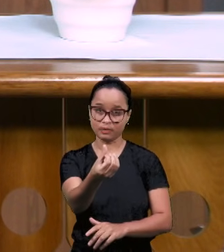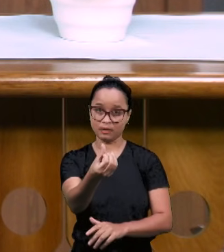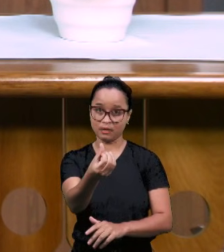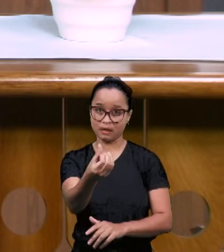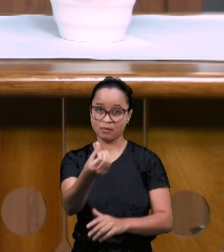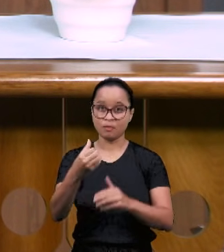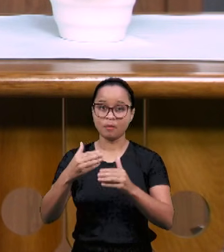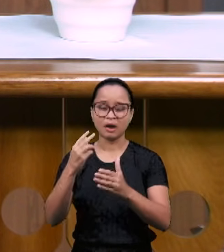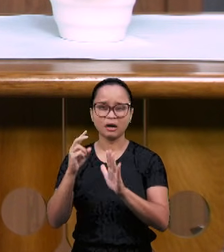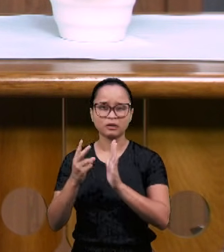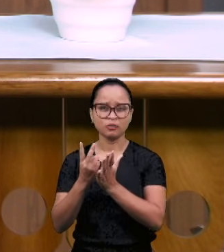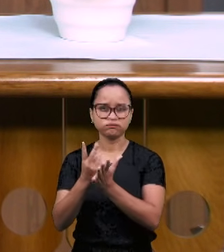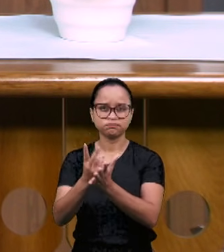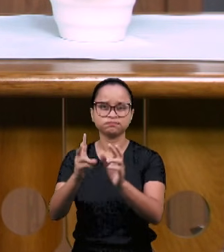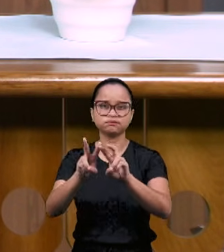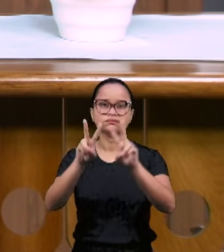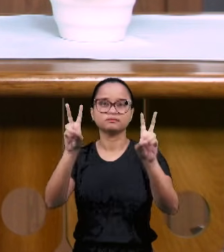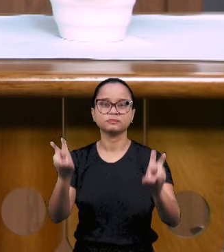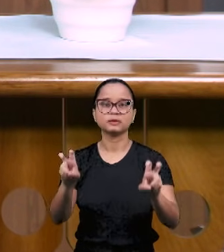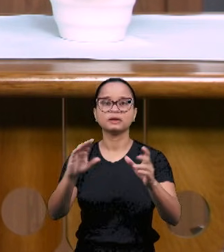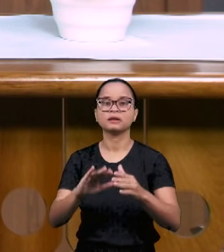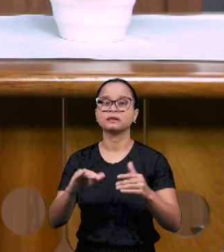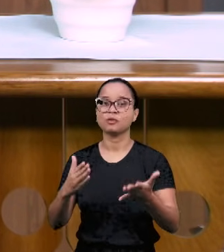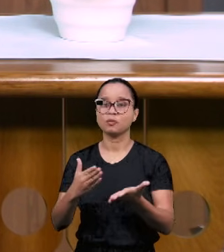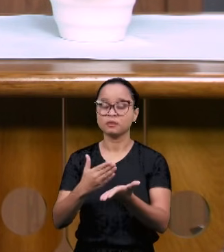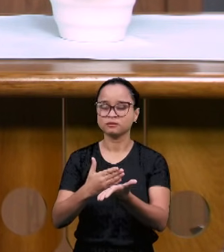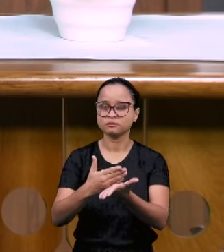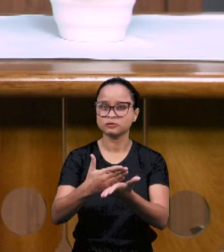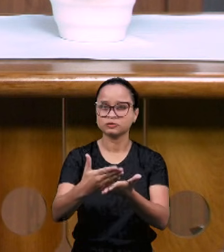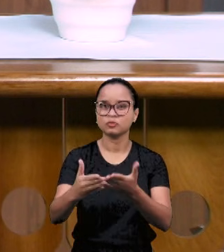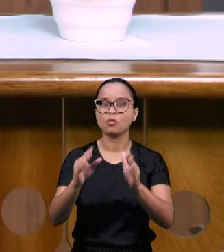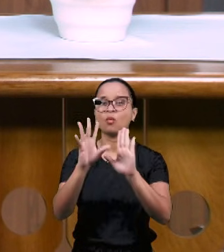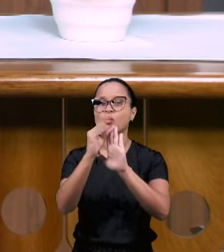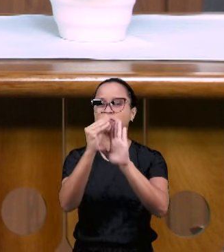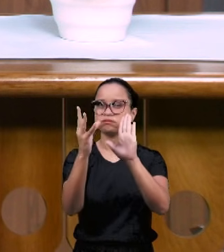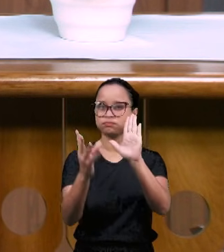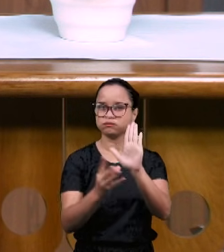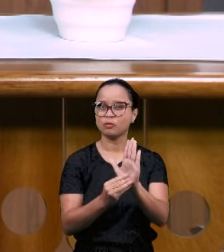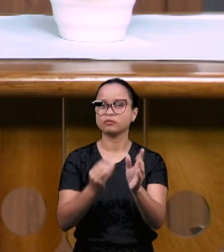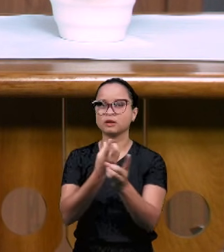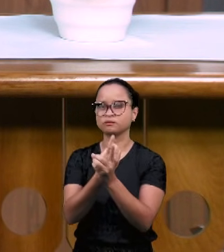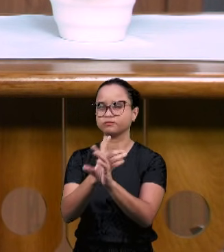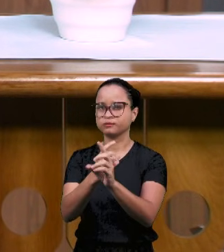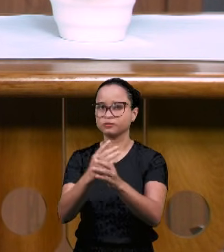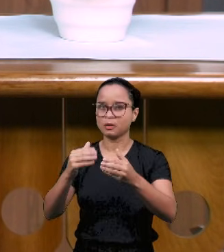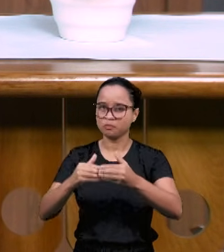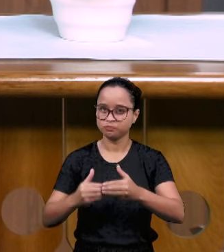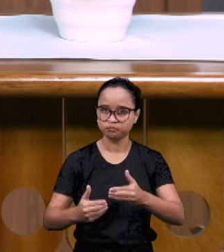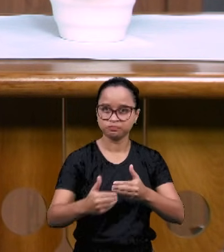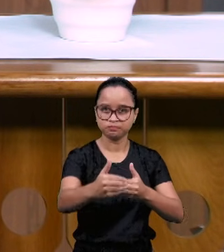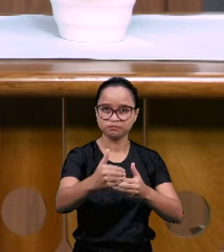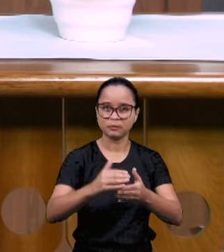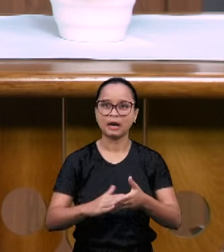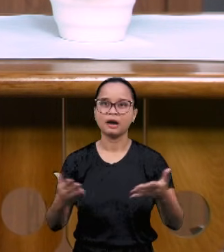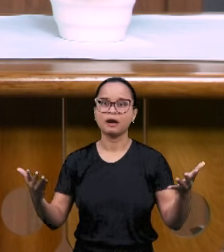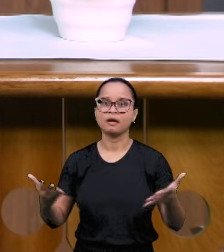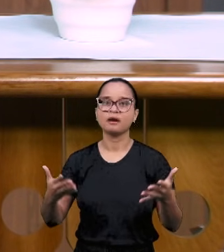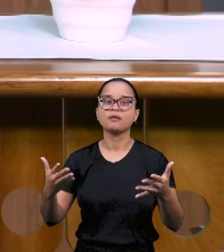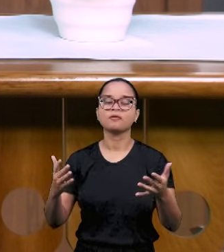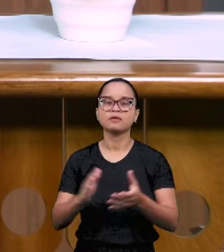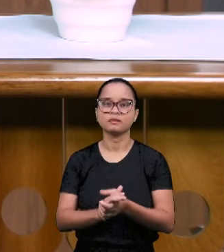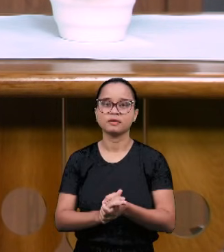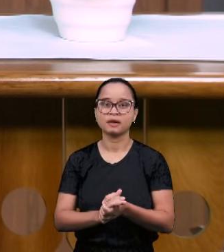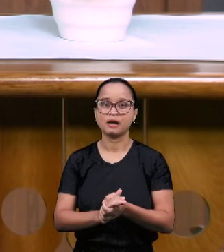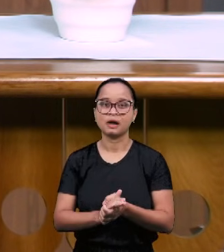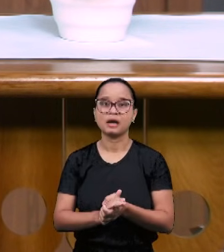Et pour commencer au contenu doctrinaire du sujet d'aujourd'hui, nous allons à partir de maintenant passer la parole au pasteur